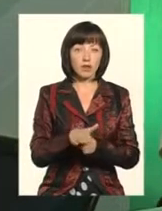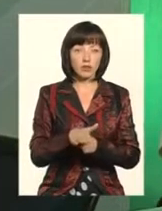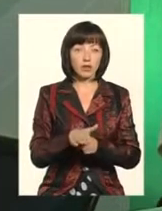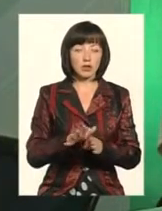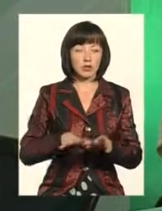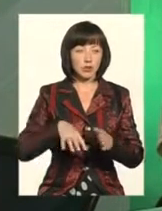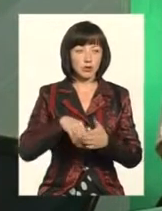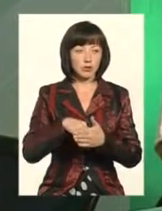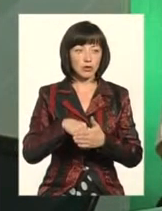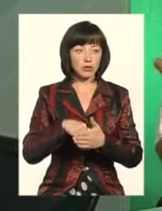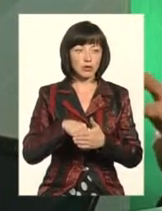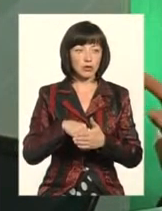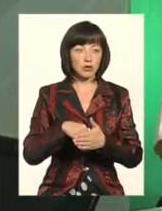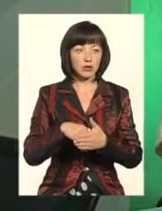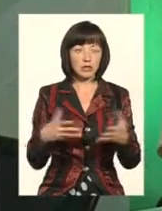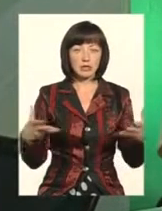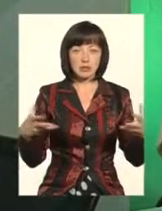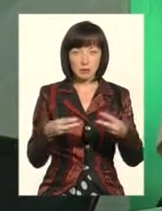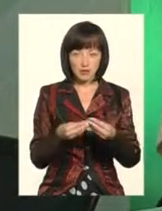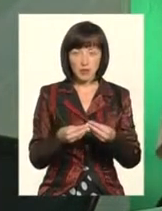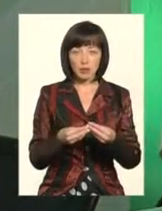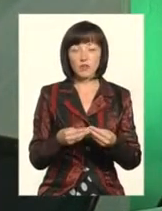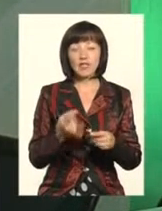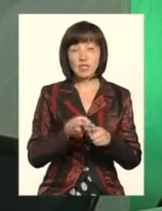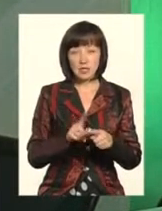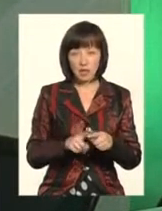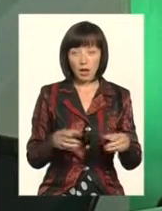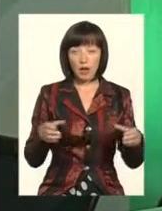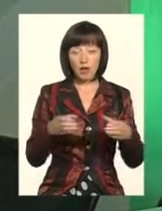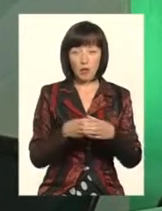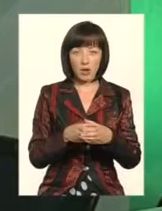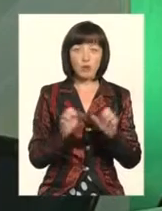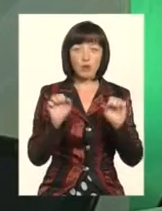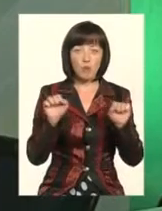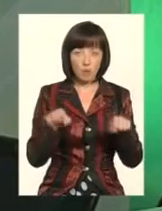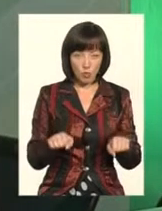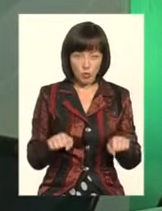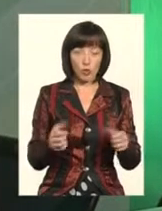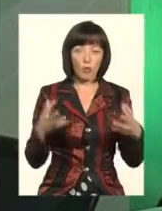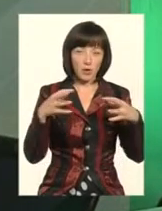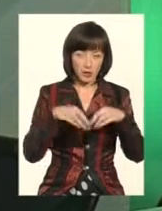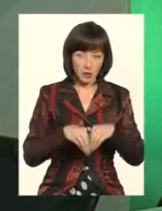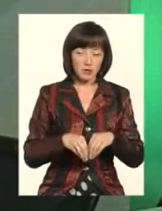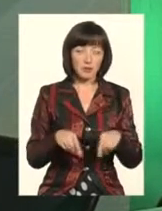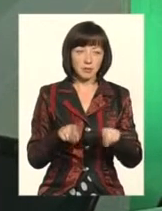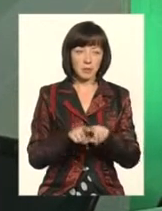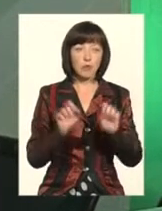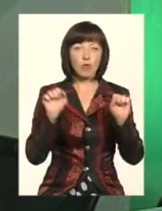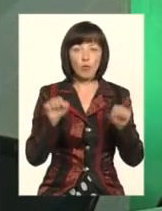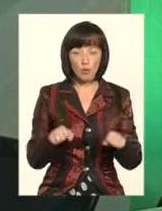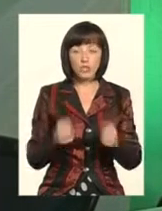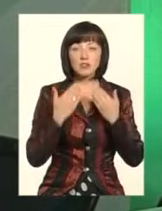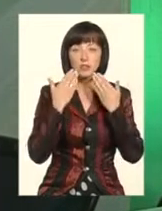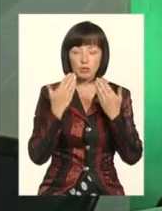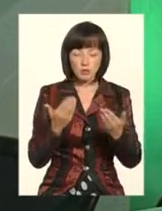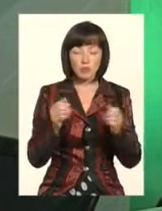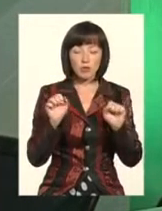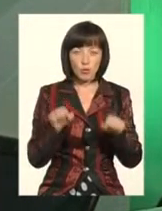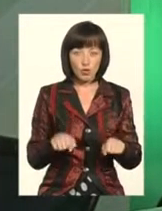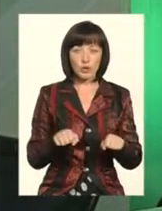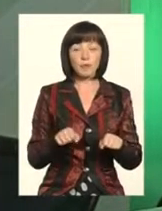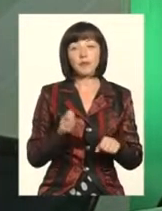що, ну, будемо казати, хмельничані. Тобто, по суті, ця так. Громада, це об'єднання може об'єднатися і таким чином може, звертатися? Звичайно, але ми